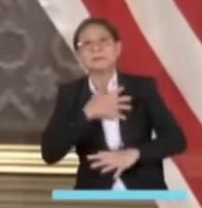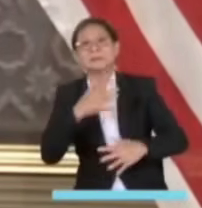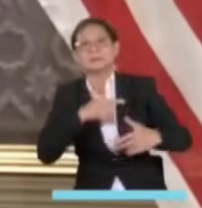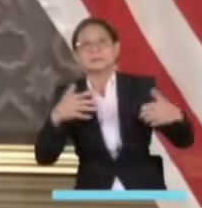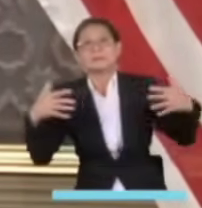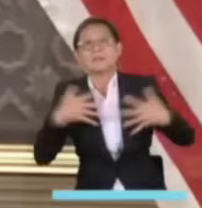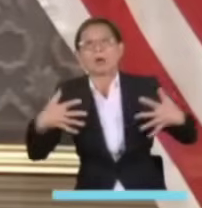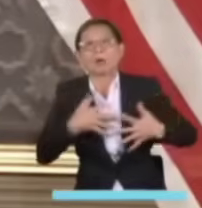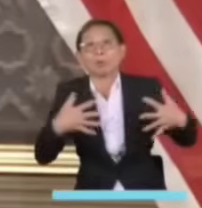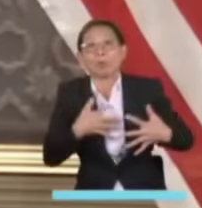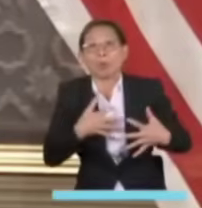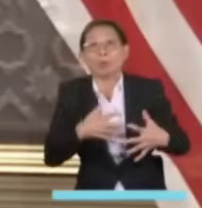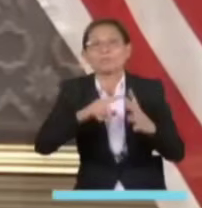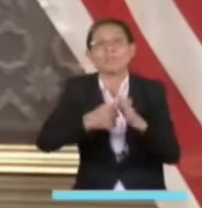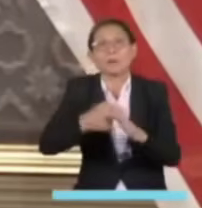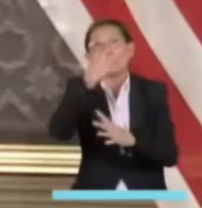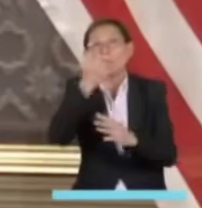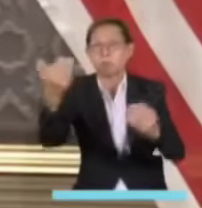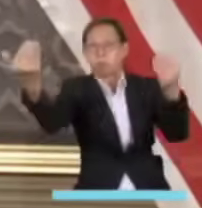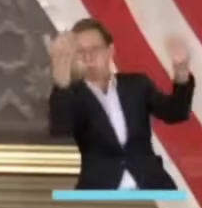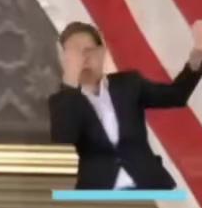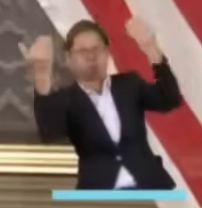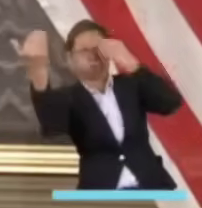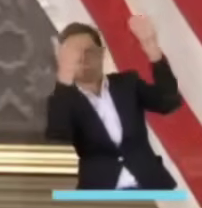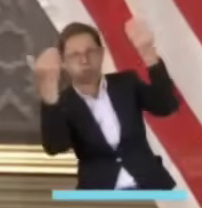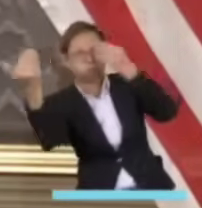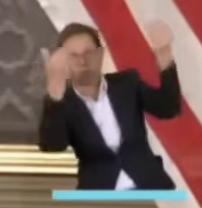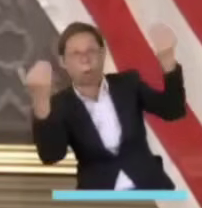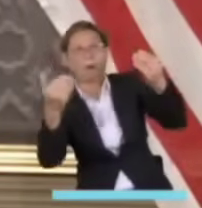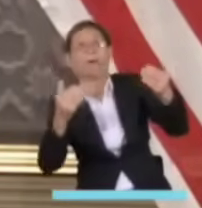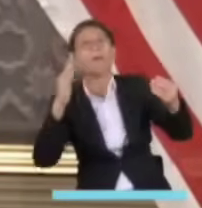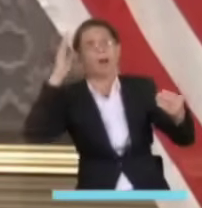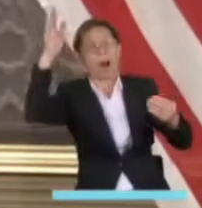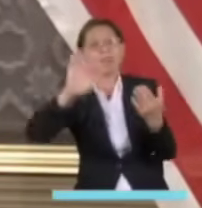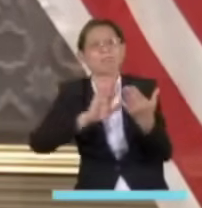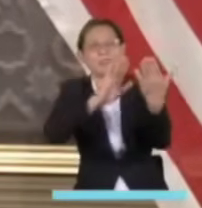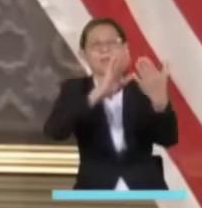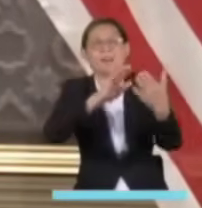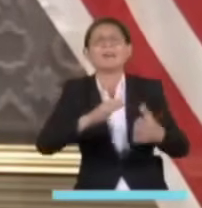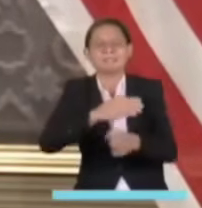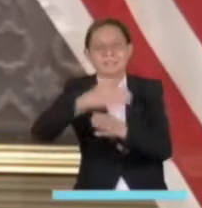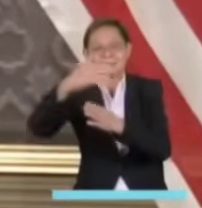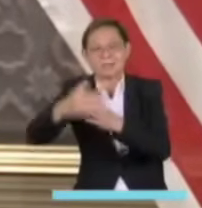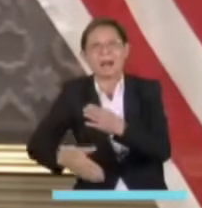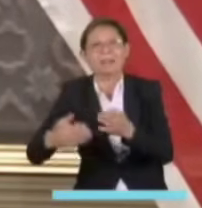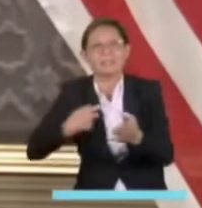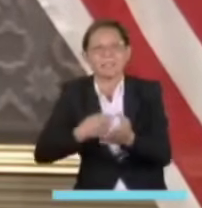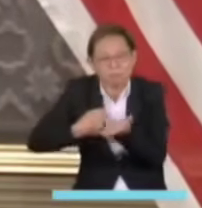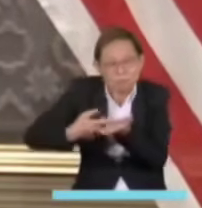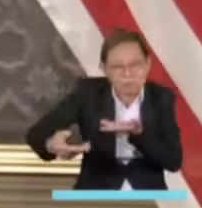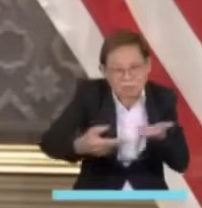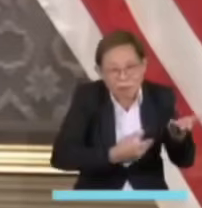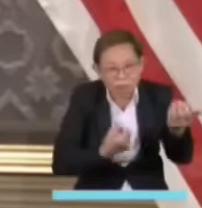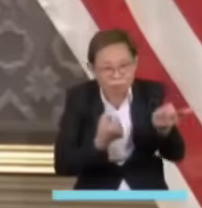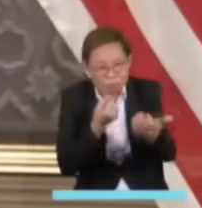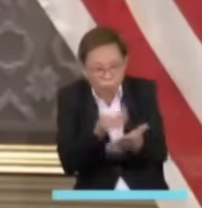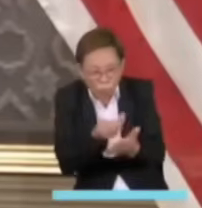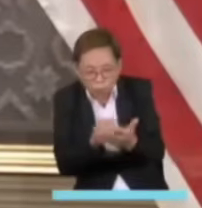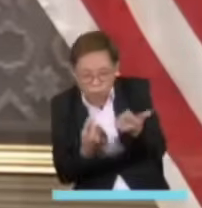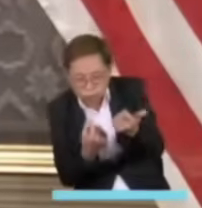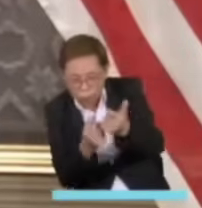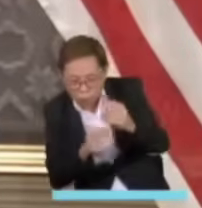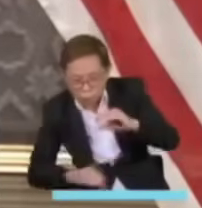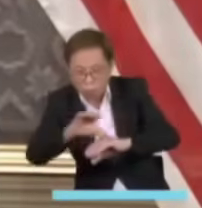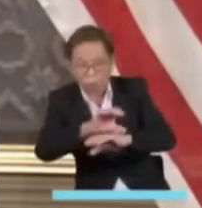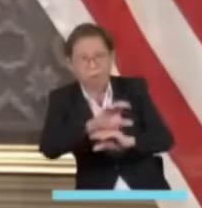kerana serangan yang bertubi-tubi akan datang sebaik kita bicarakan soal subsidi. Tetapi penyasaran